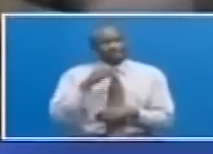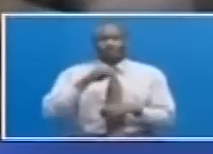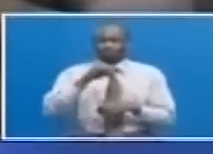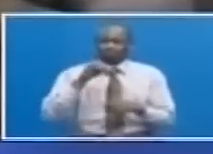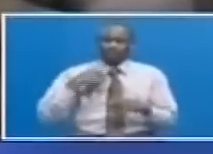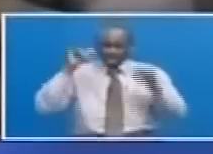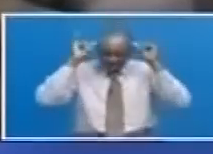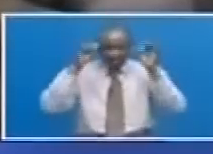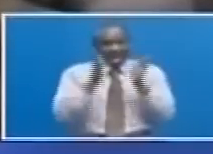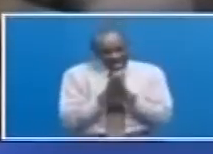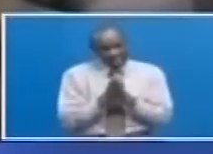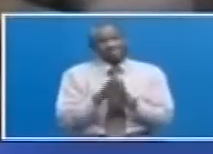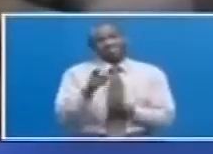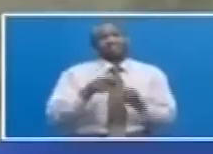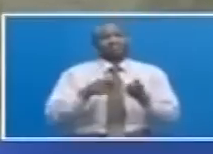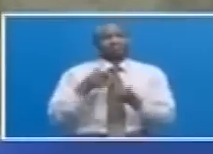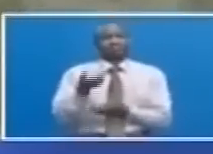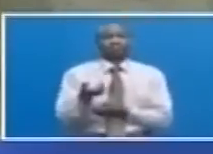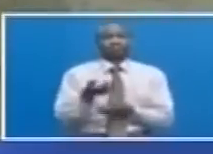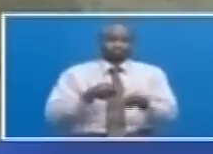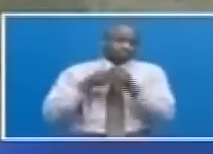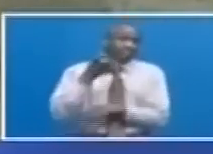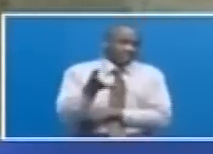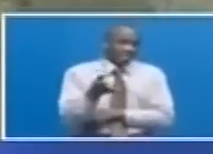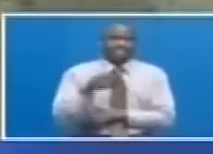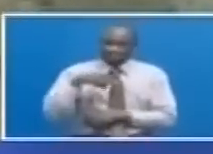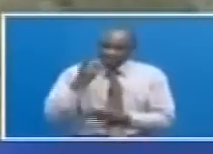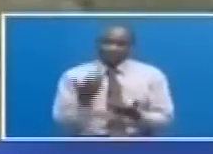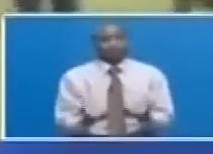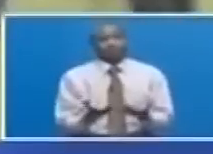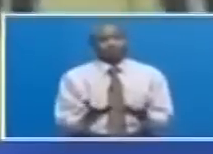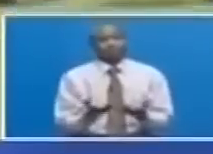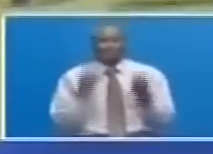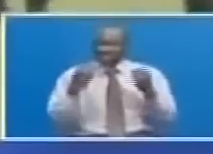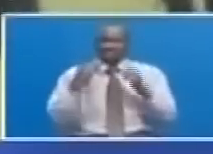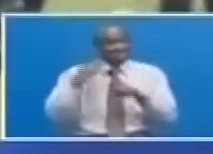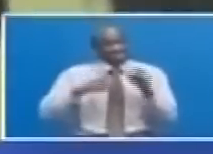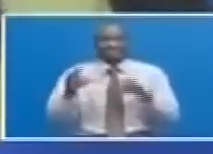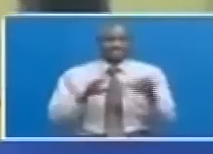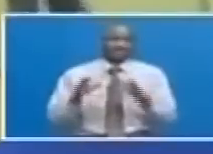za Bakuria na pia wa Masai eneo hili zikiathirika kwa miongo kadhaa.